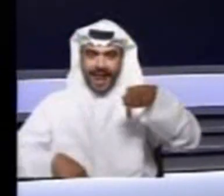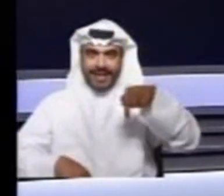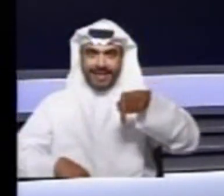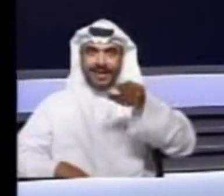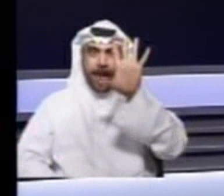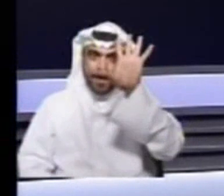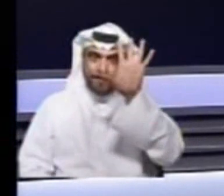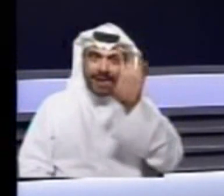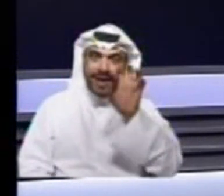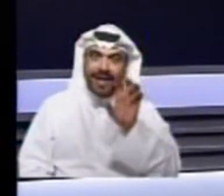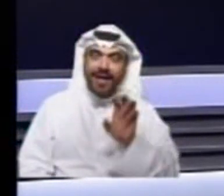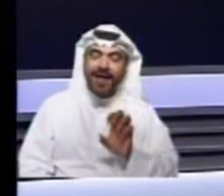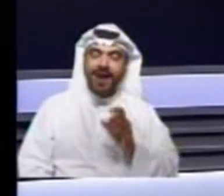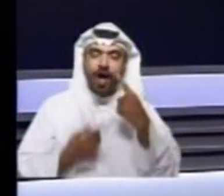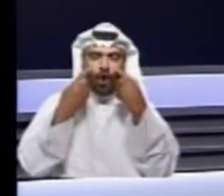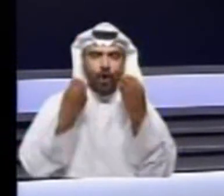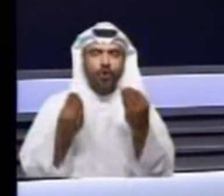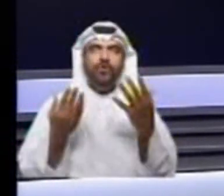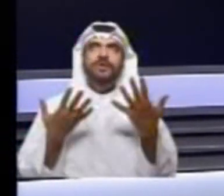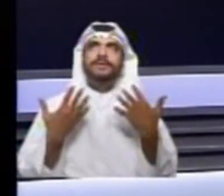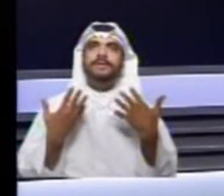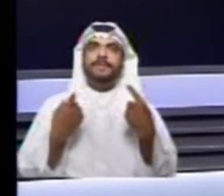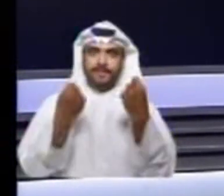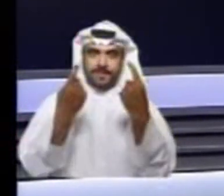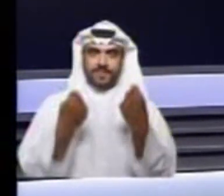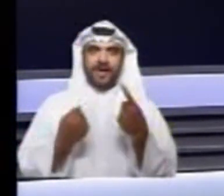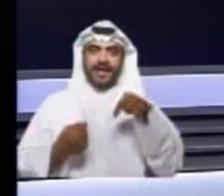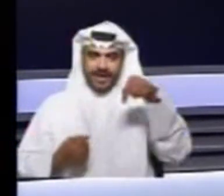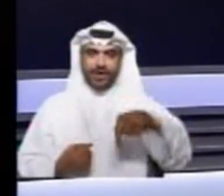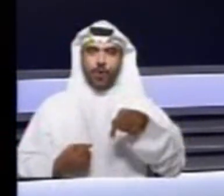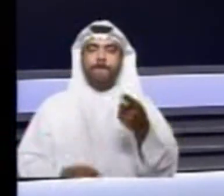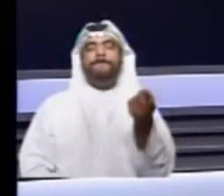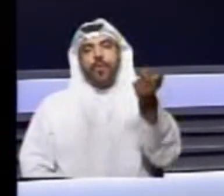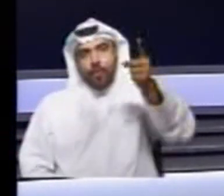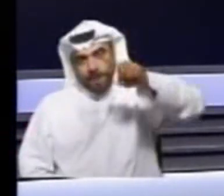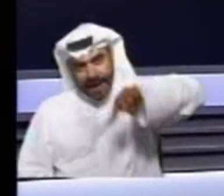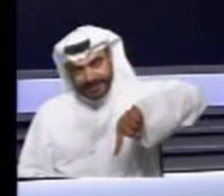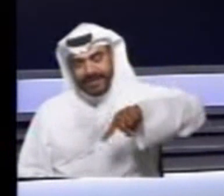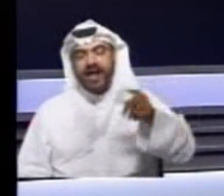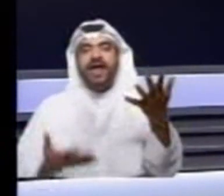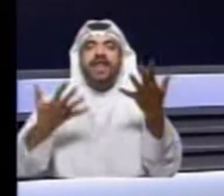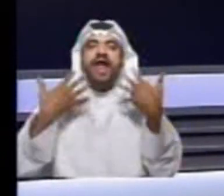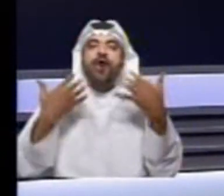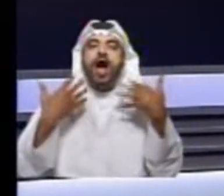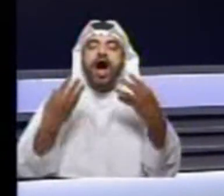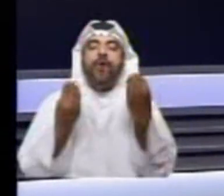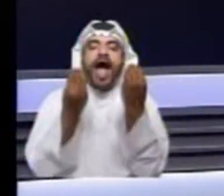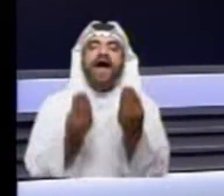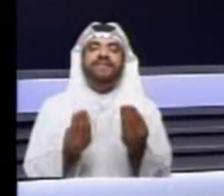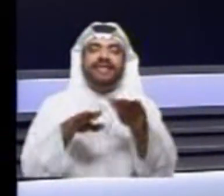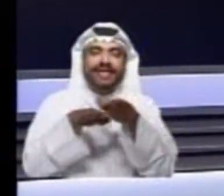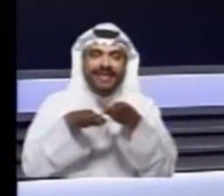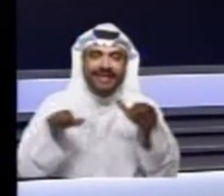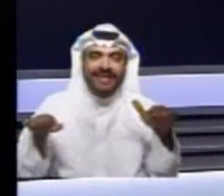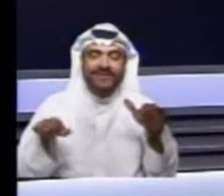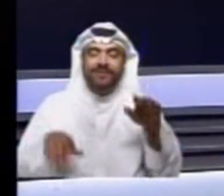أجواءنا عبور لبعض السحب بين الحين والآخر، راح يستمر ويانا هذا العبور طبعا اليوم وباكر. رياح شمالية غربية معتدلة إلى خفيفة السرعة حاليا